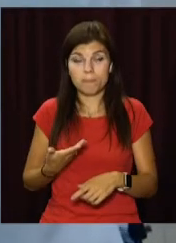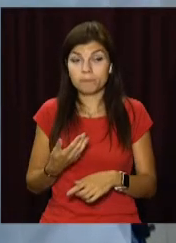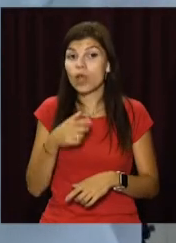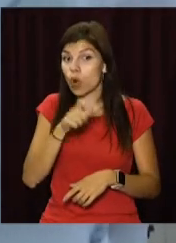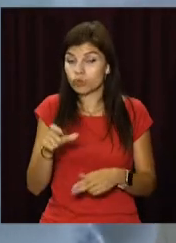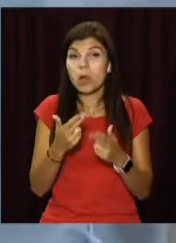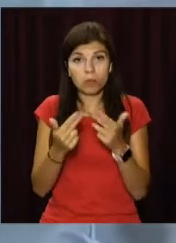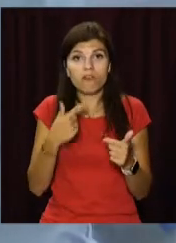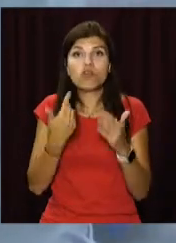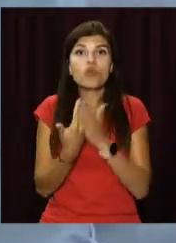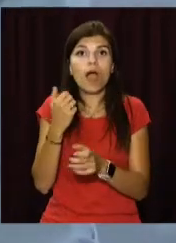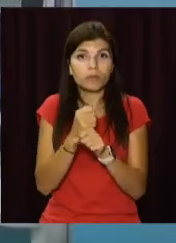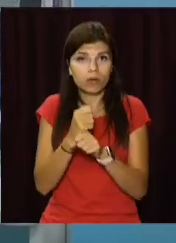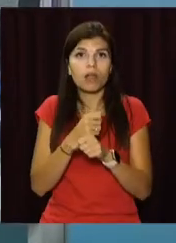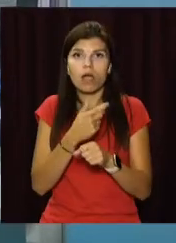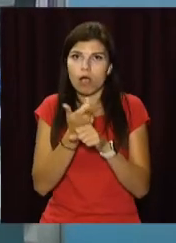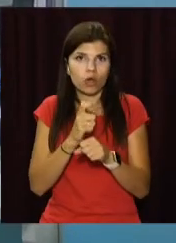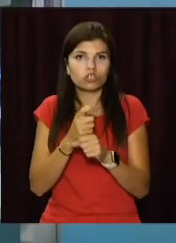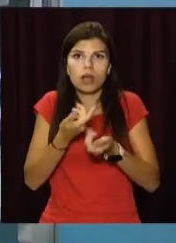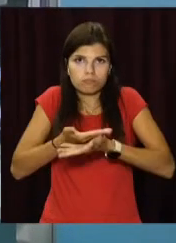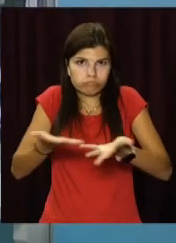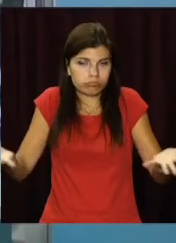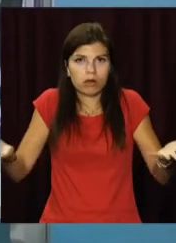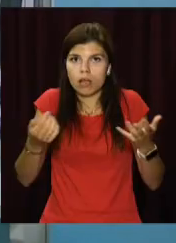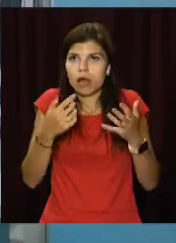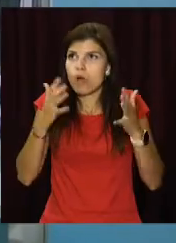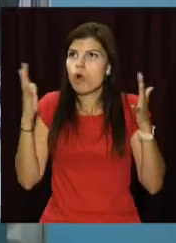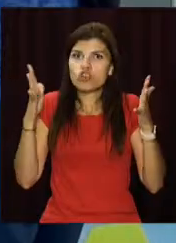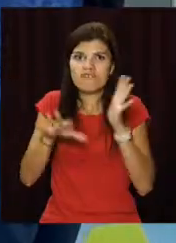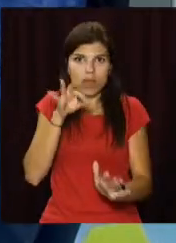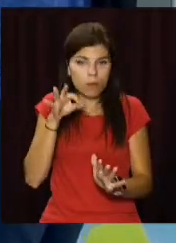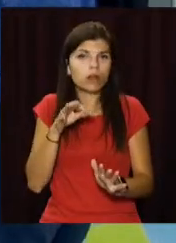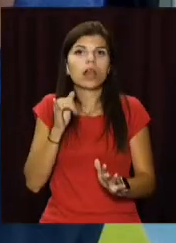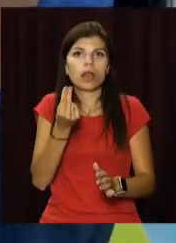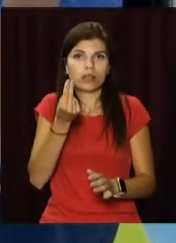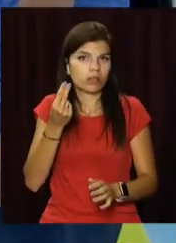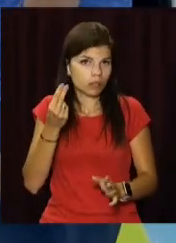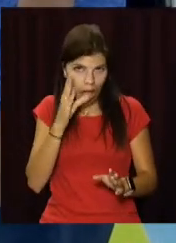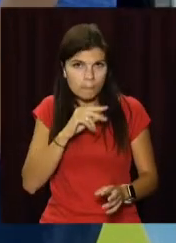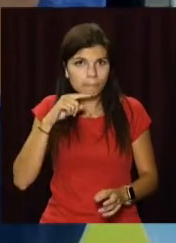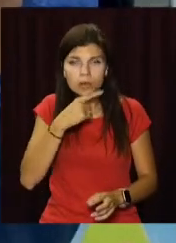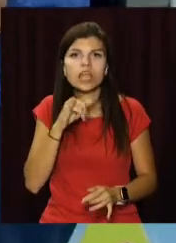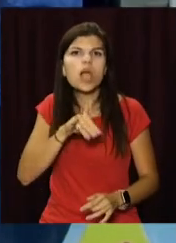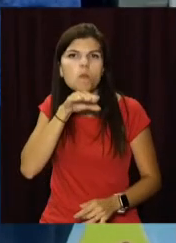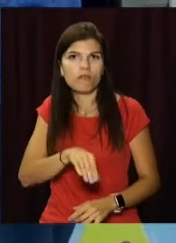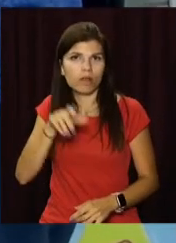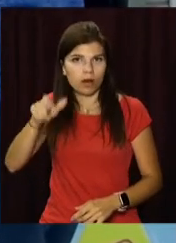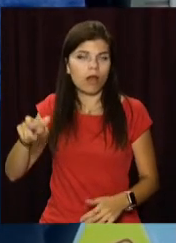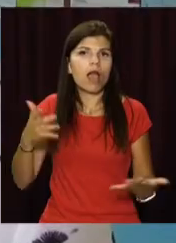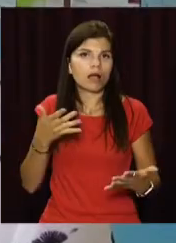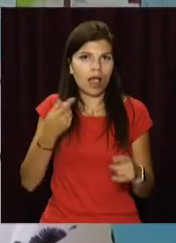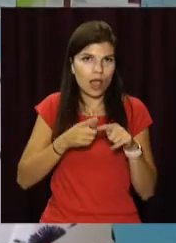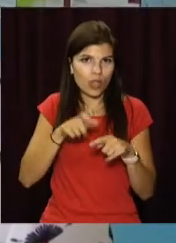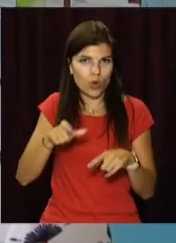зізнають, нова аптека приваблює їх широким асортиментом медичних препаратів, доступними цінами та професіоналізмом фахівців, які там